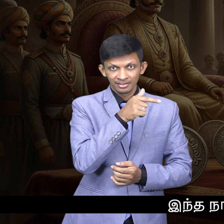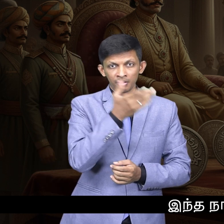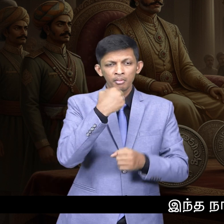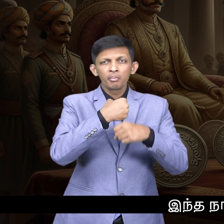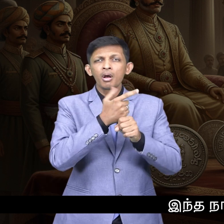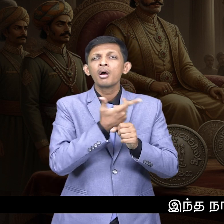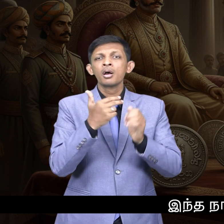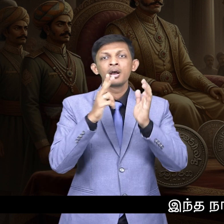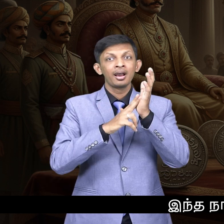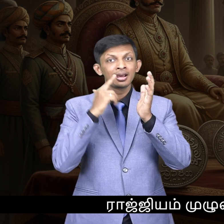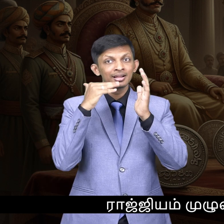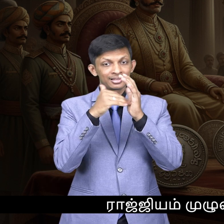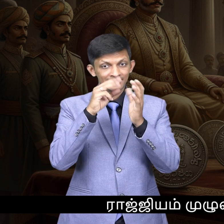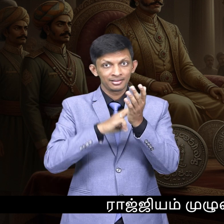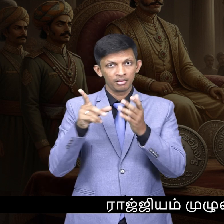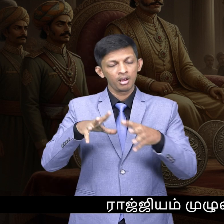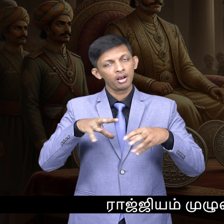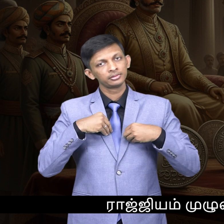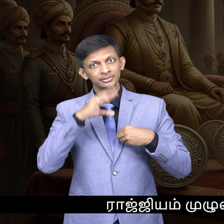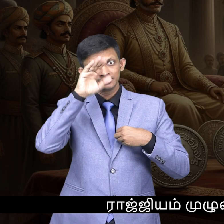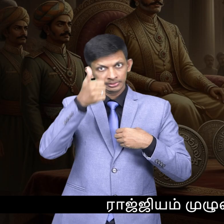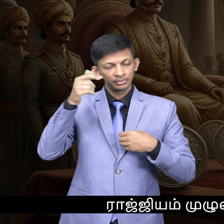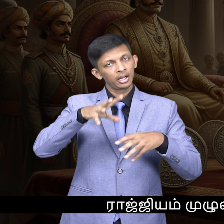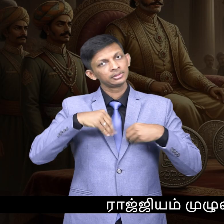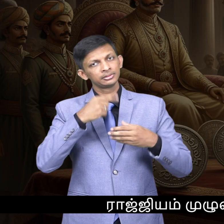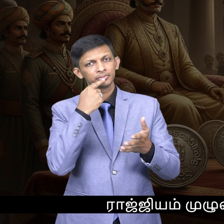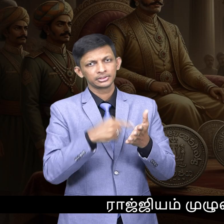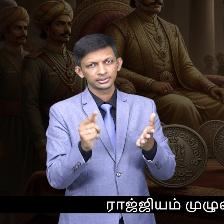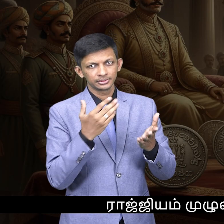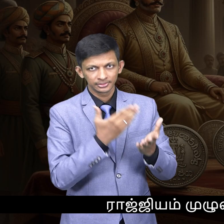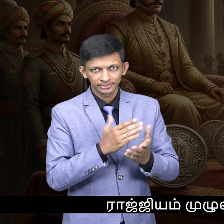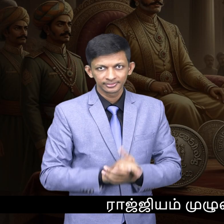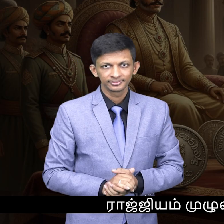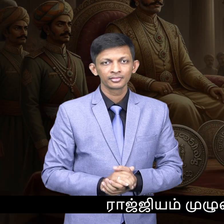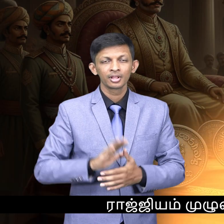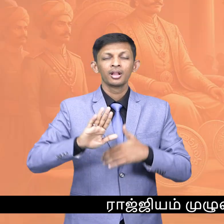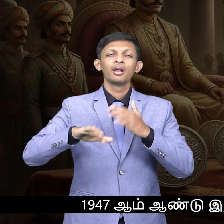இந்த நாணயங்கள் நிஜாமின் ராஜ்யம் முழுவதும் ஏற்றுக்கொள்ளப்பட்டன.